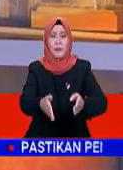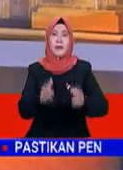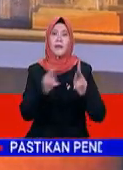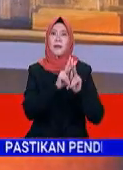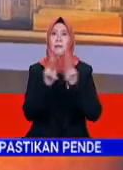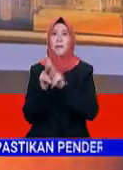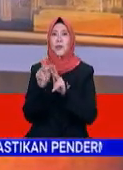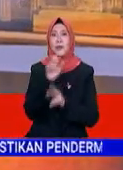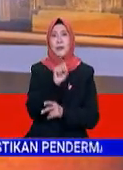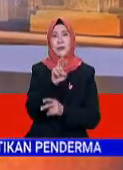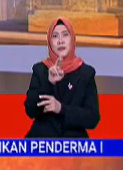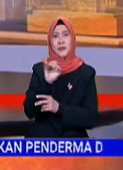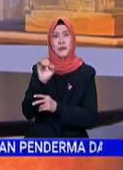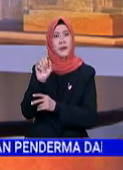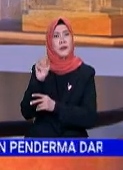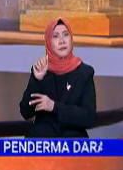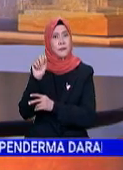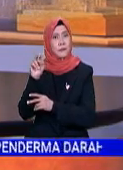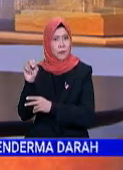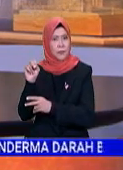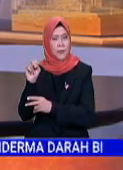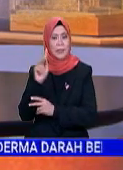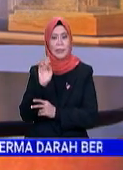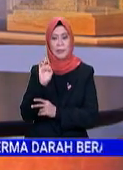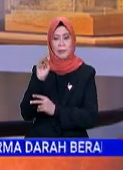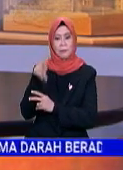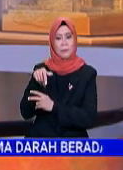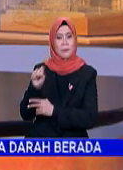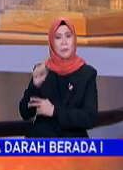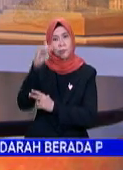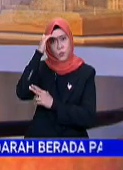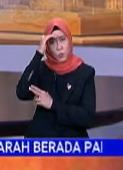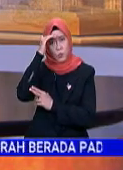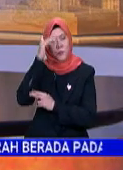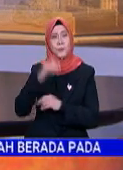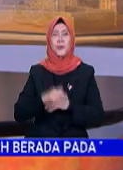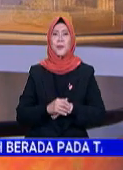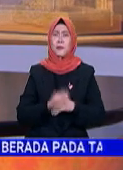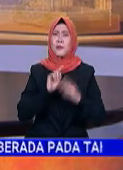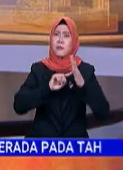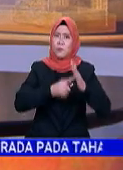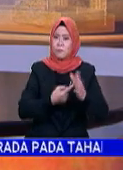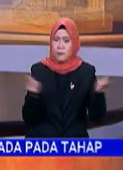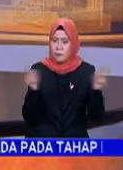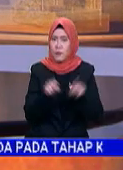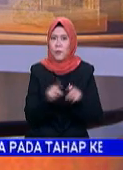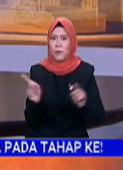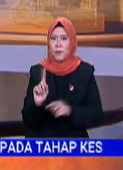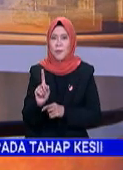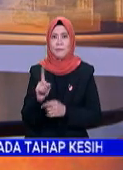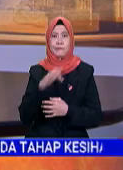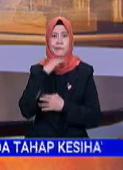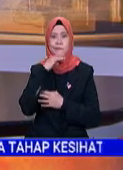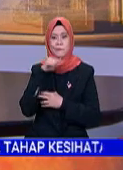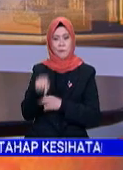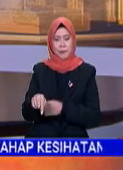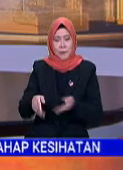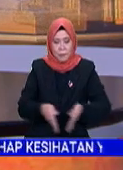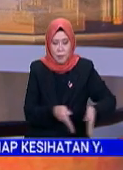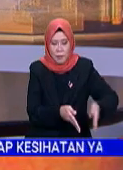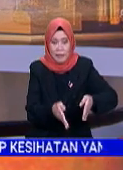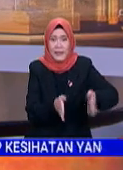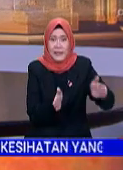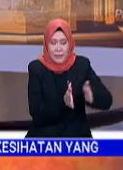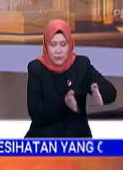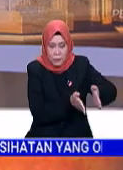Baru Sri Aman Kempas Johor Baru semalam. Pencemaran yang berpunca daripada sisa industri itu dikesan dari parit kecil ke